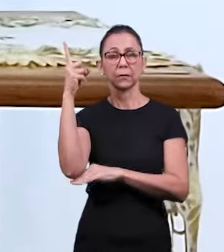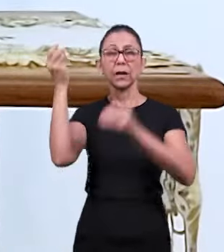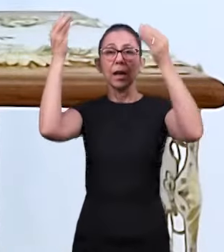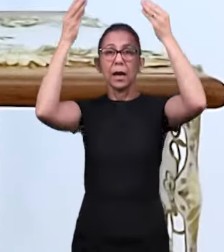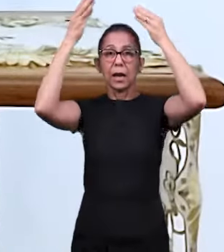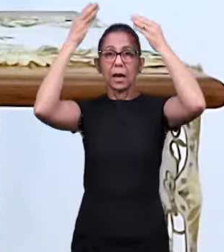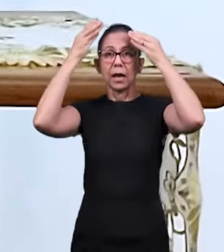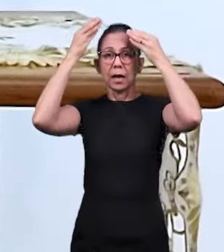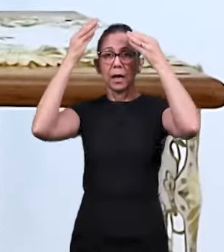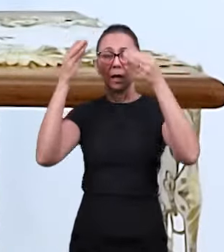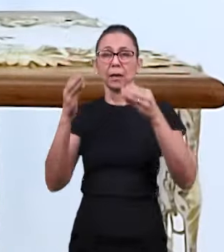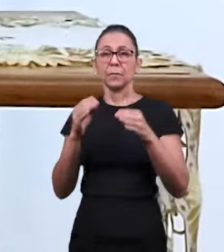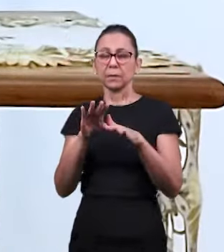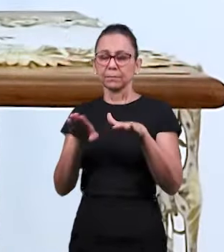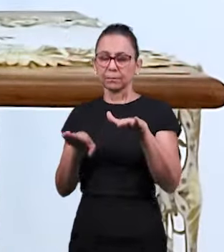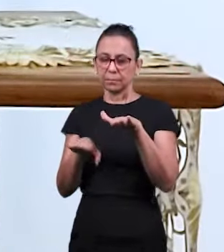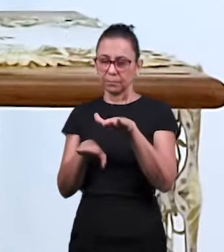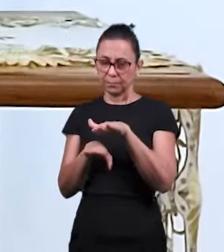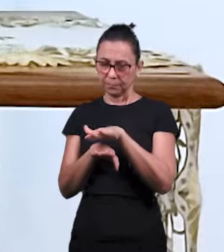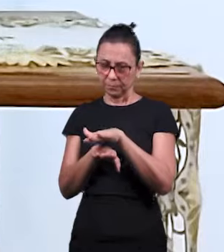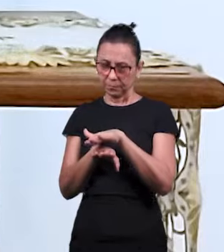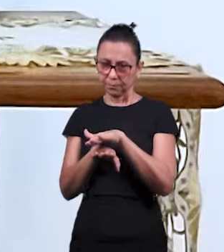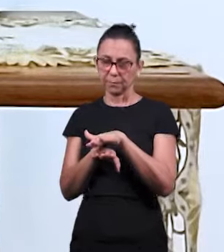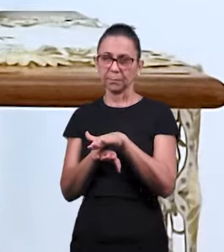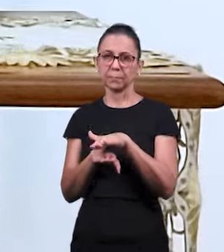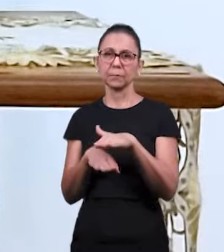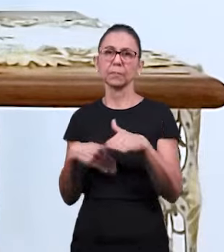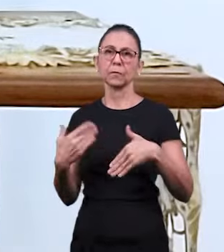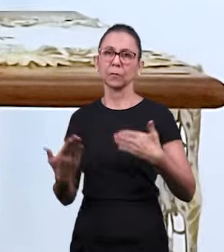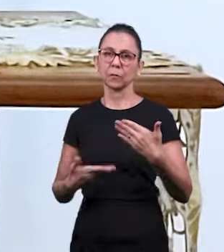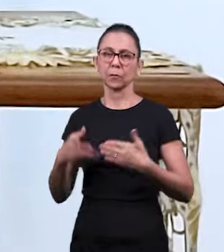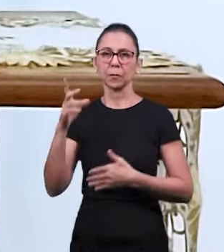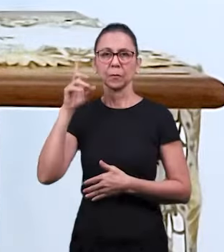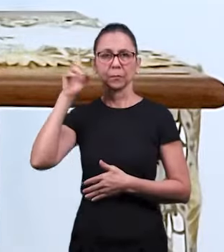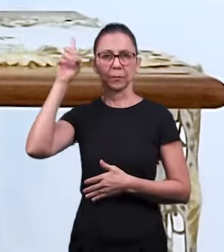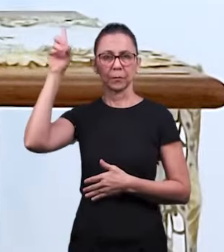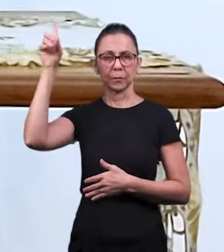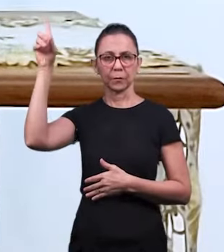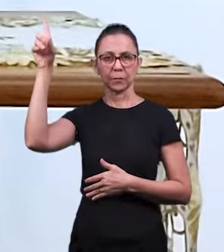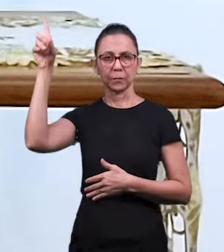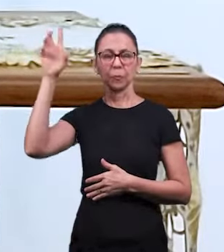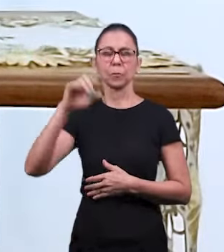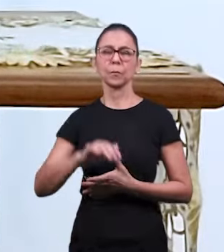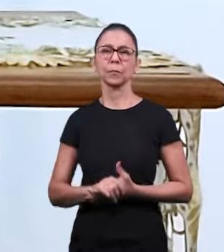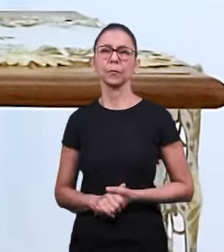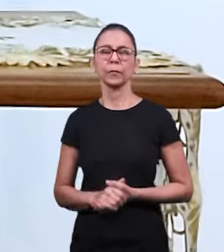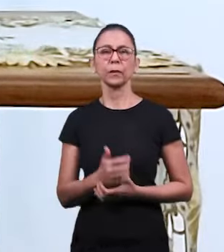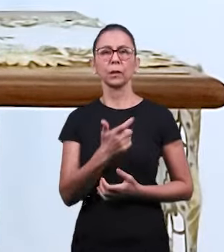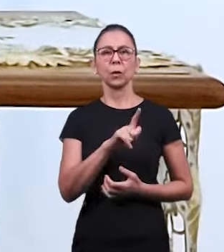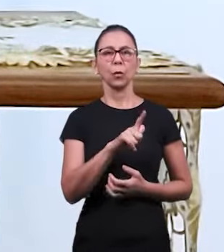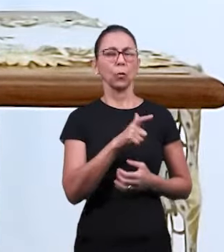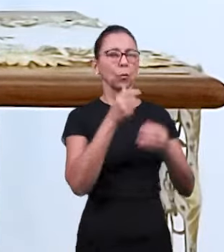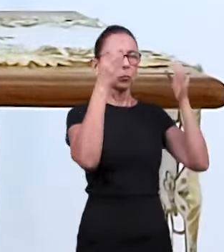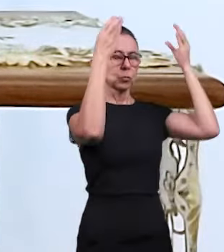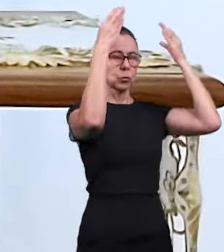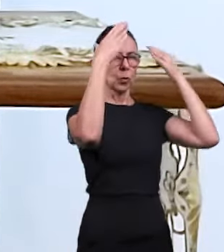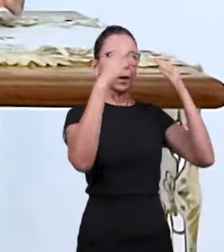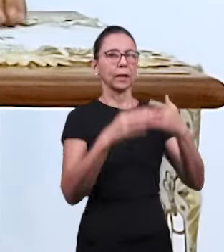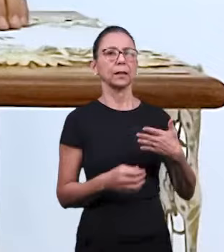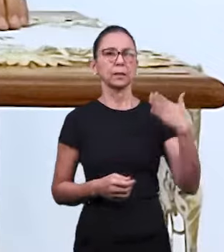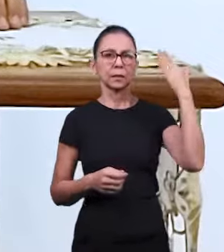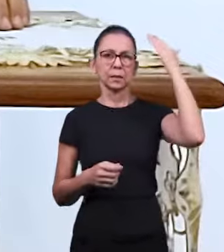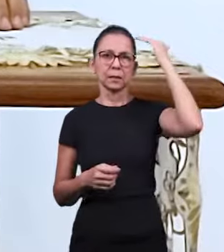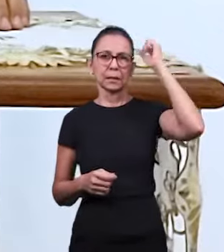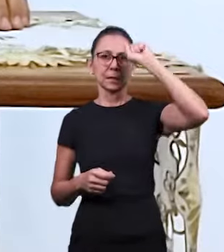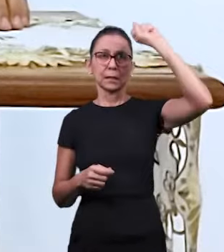Несмотря на то, что он был царем, он был слугой Божьим. В противовес Саулу, который хотел сам